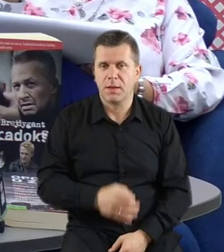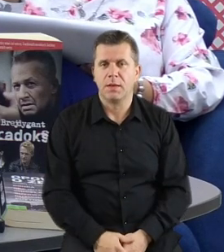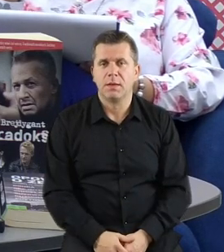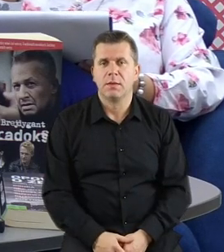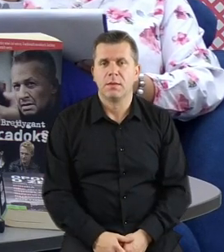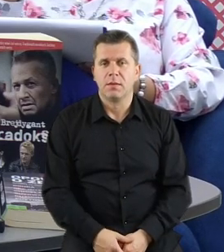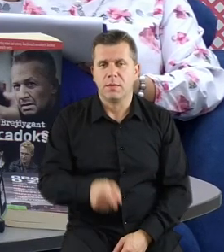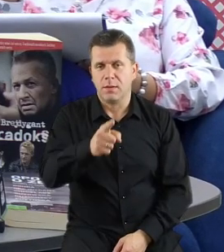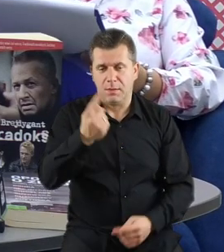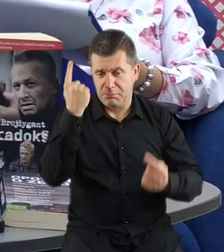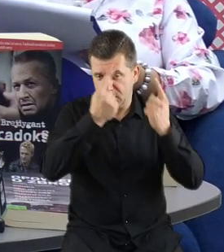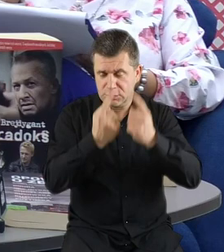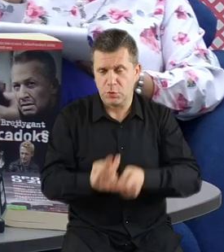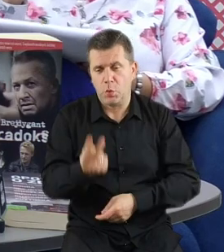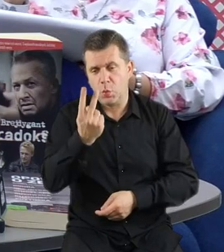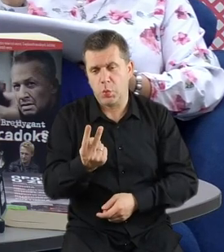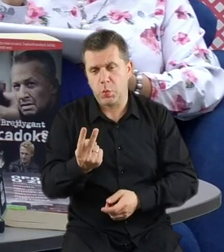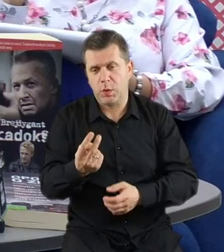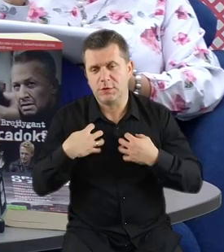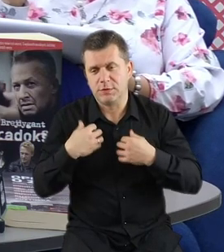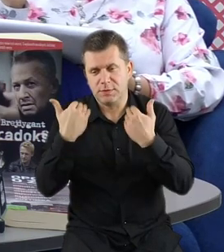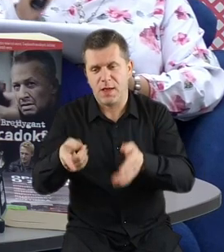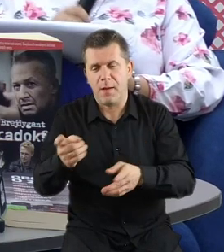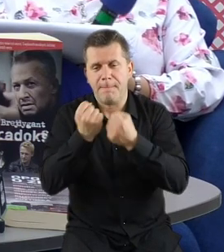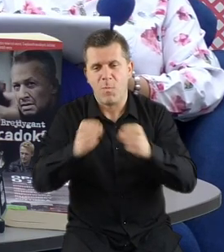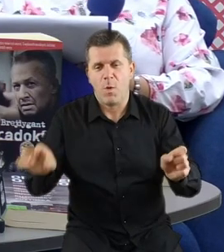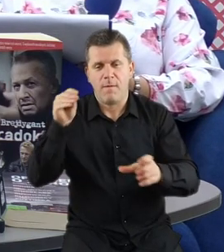o nadaniu drugiego życia bohaterom już w książce?